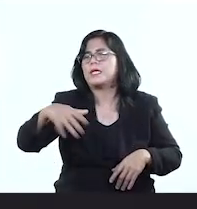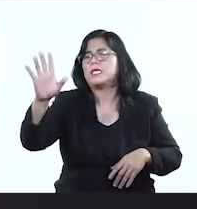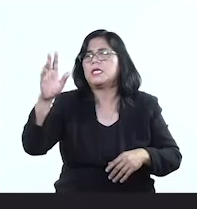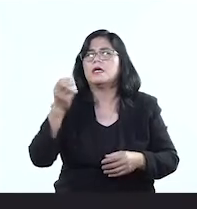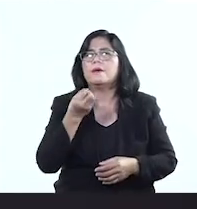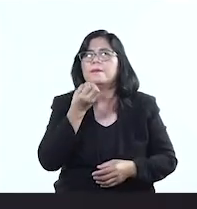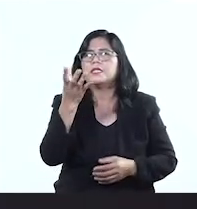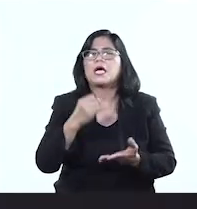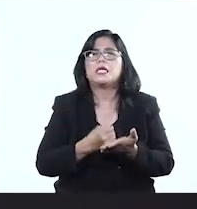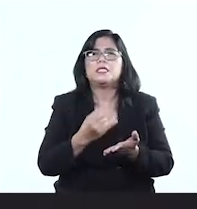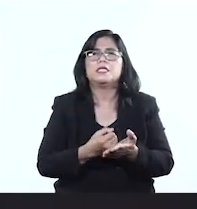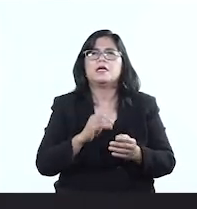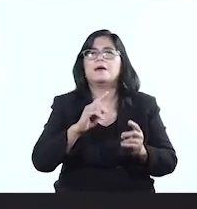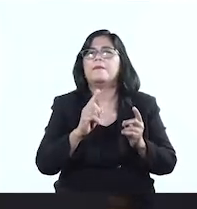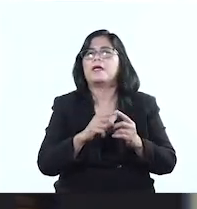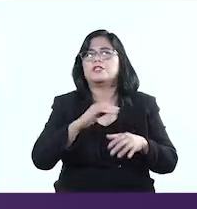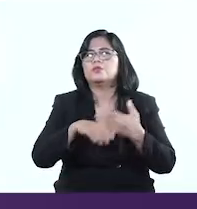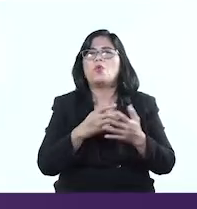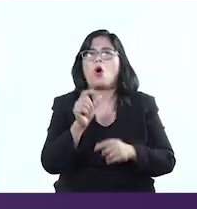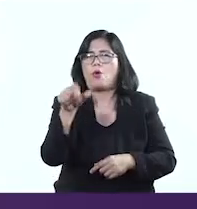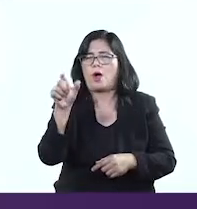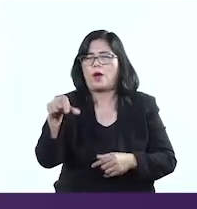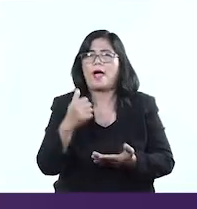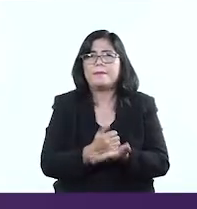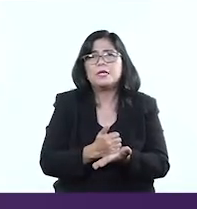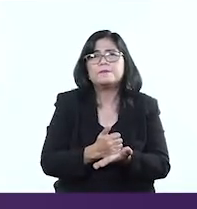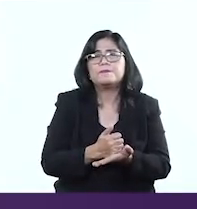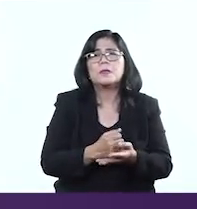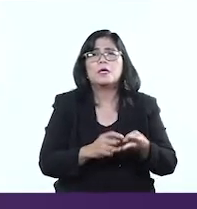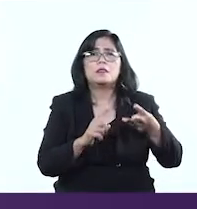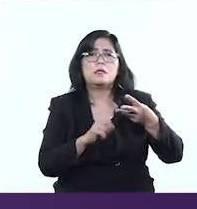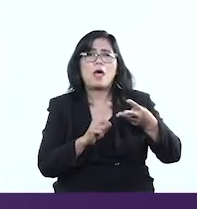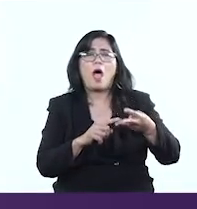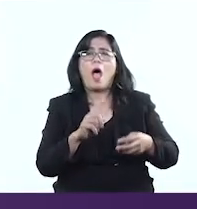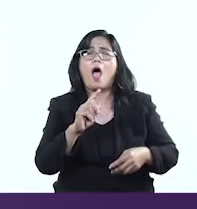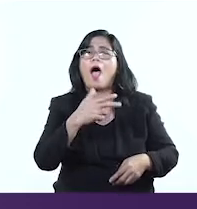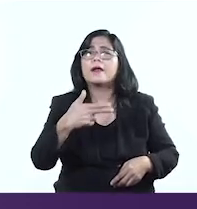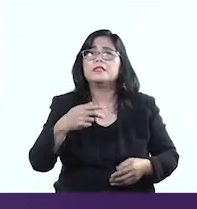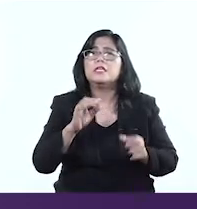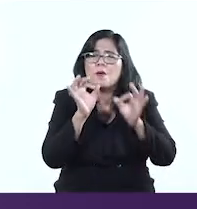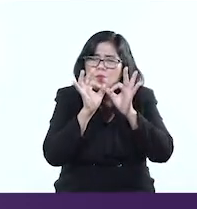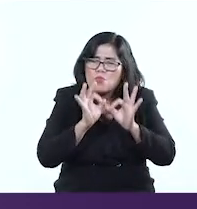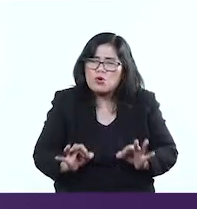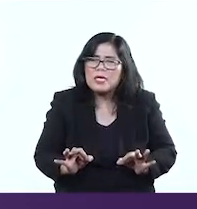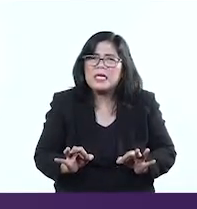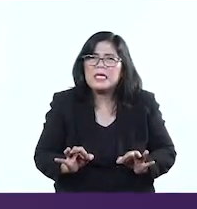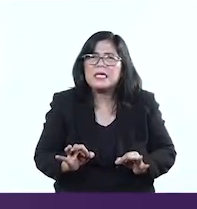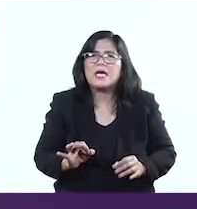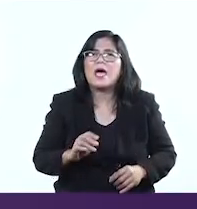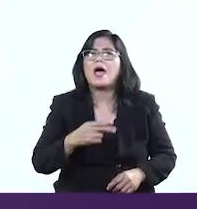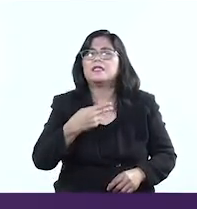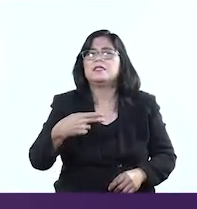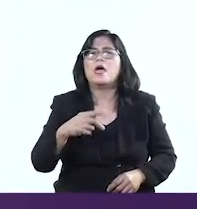kepada setiap makhluk yang ketiga Hai apa itu Murni Murni berarti hati kita selalu takut akan